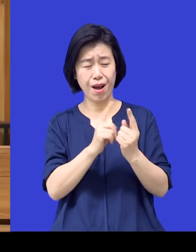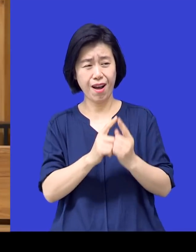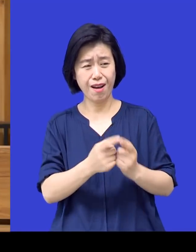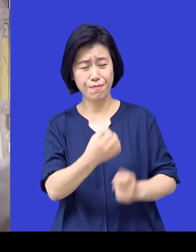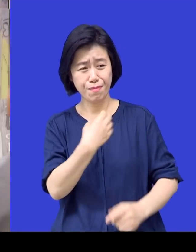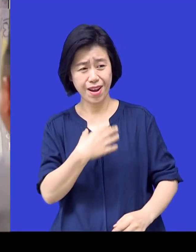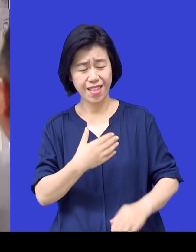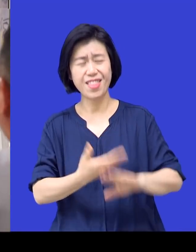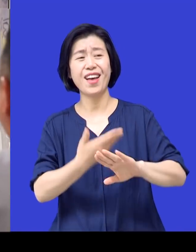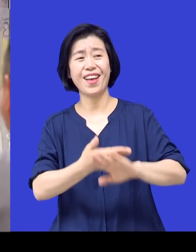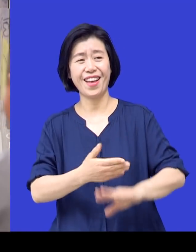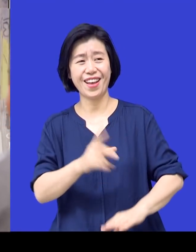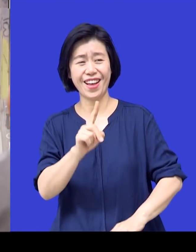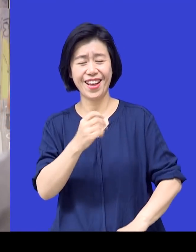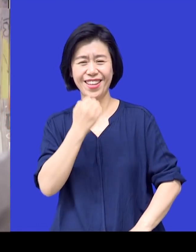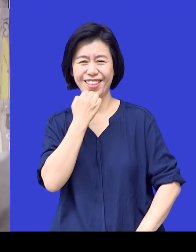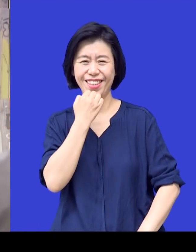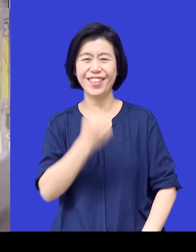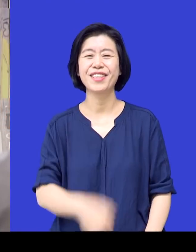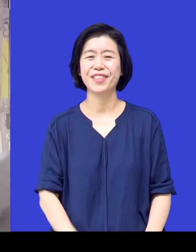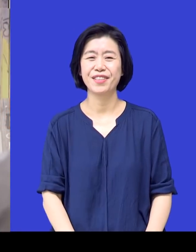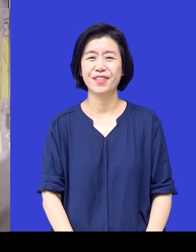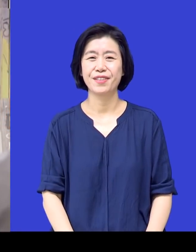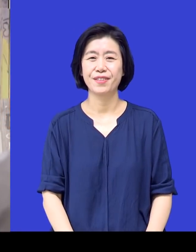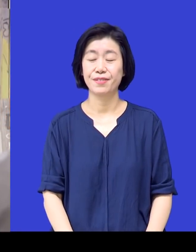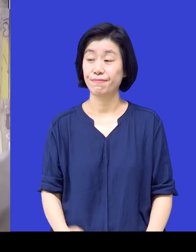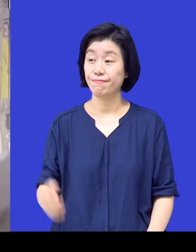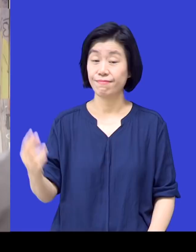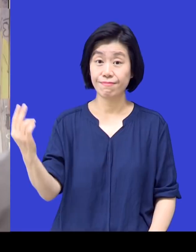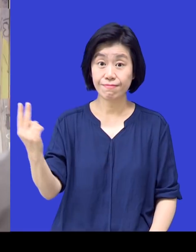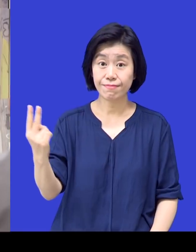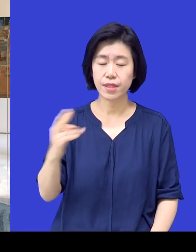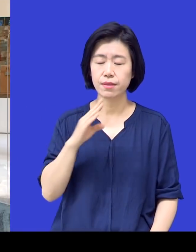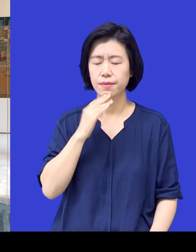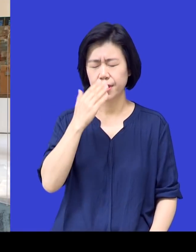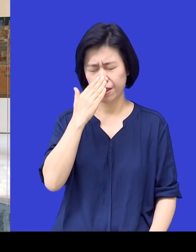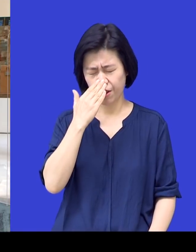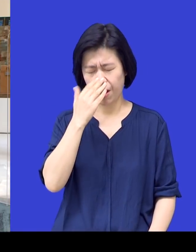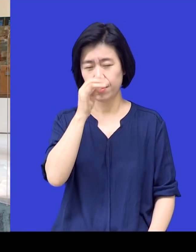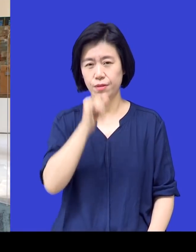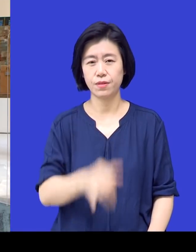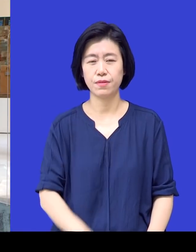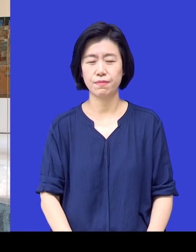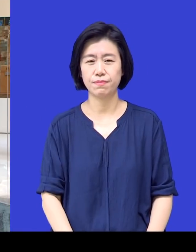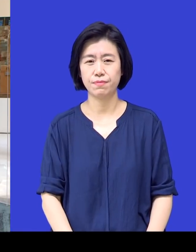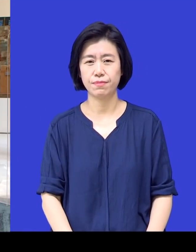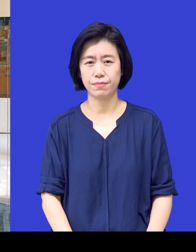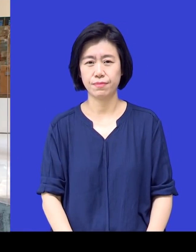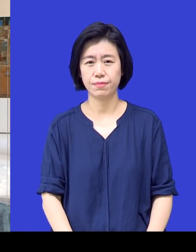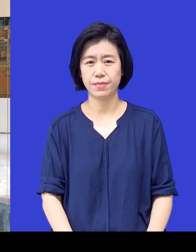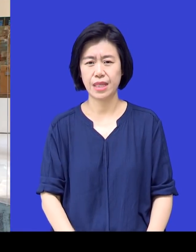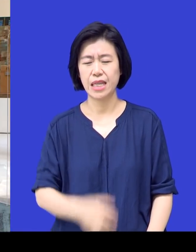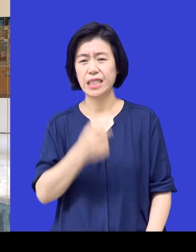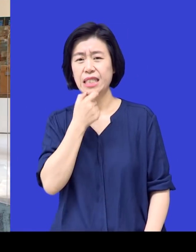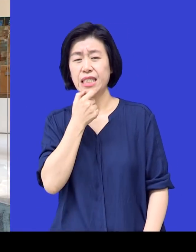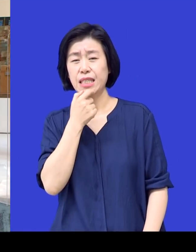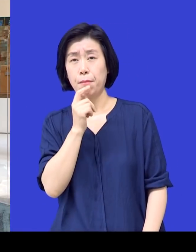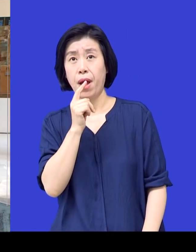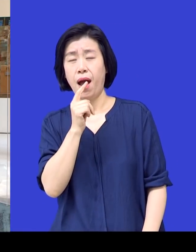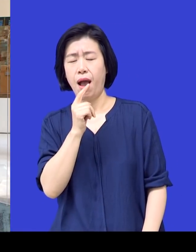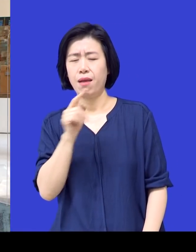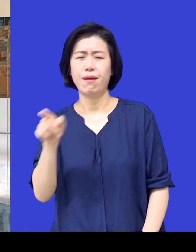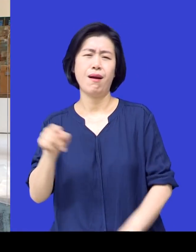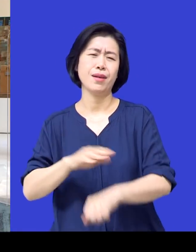제가 많이 접했는데요. 진짜 사람이 너무 착하고 이렇게 거절을 잘 못해요. 특히 하나님